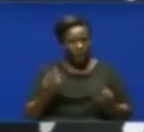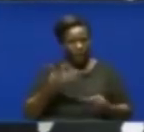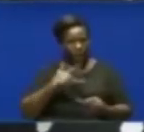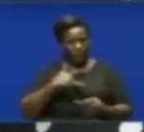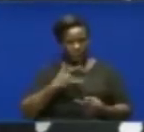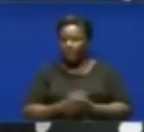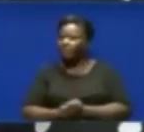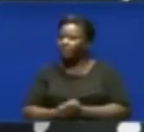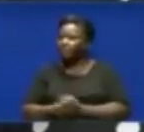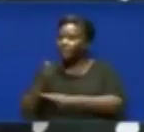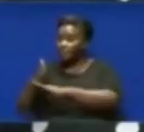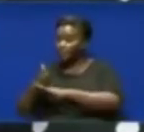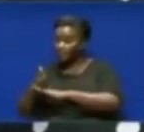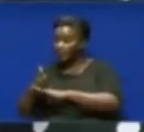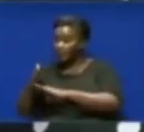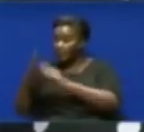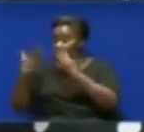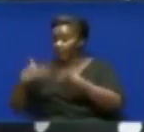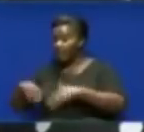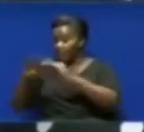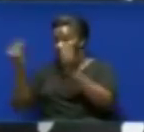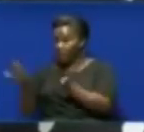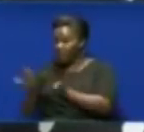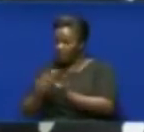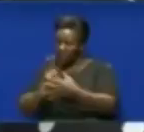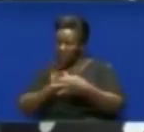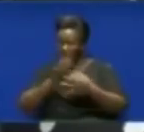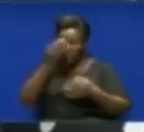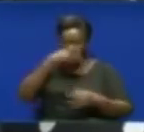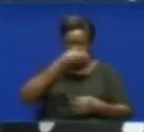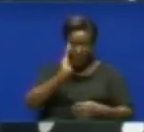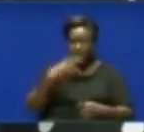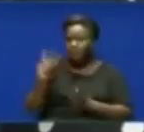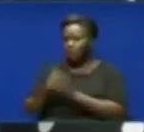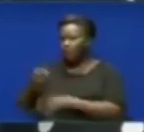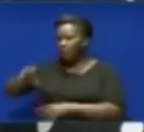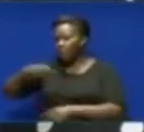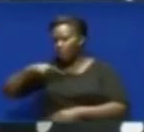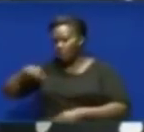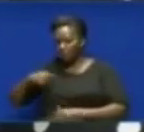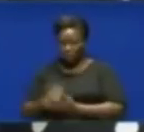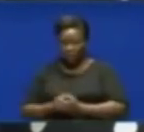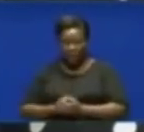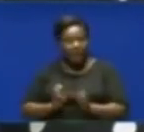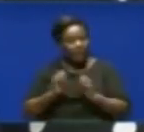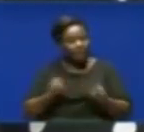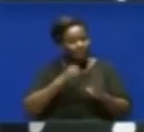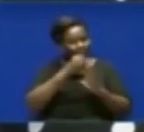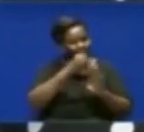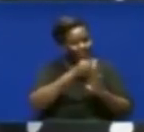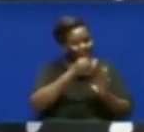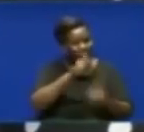liko bega kwa bega na mkoa pamoja na serikali kwa ujumla. Sana sana tunapenda kusisitiza wananchi waweze